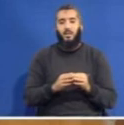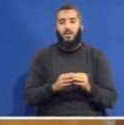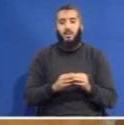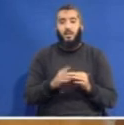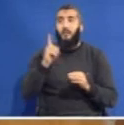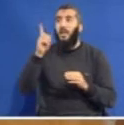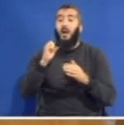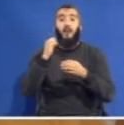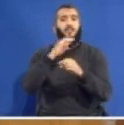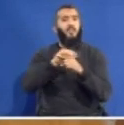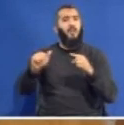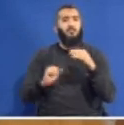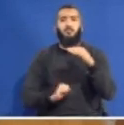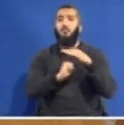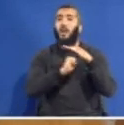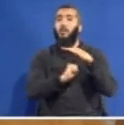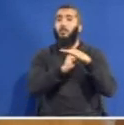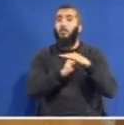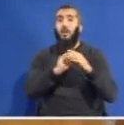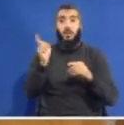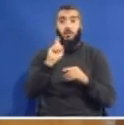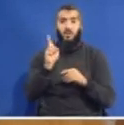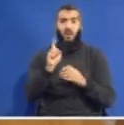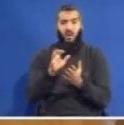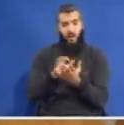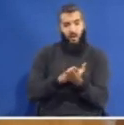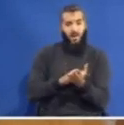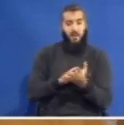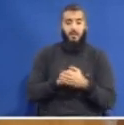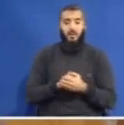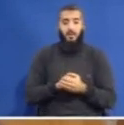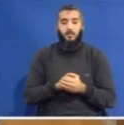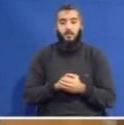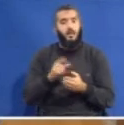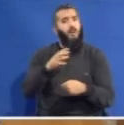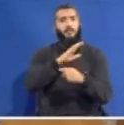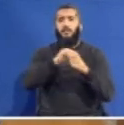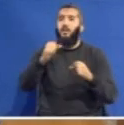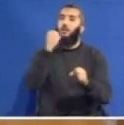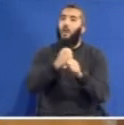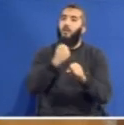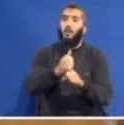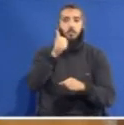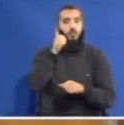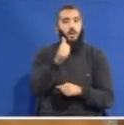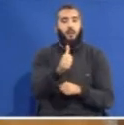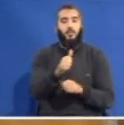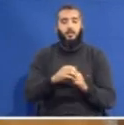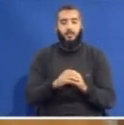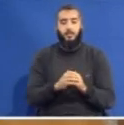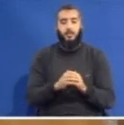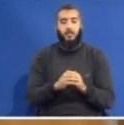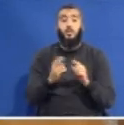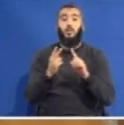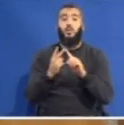يكلف الله نفسا إلا وسعها، ولكن لا تبخل. أيوة. واش قدرت تؤدي واجبها على قدر المستطاع.